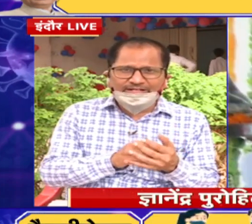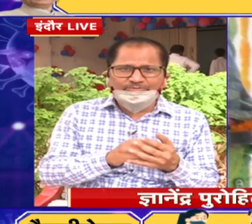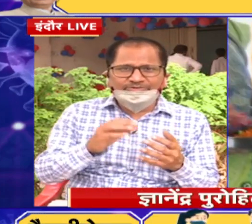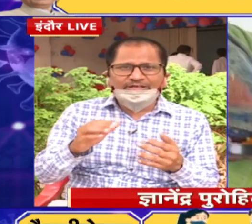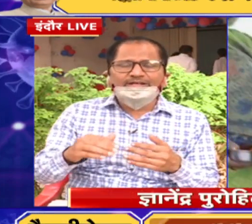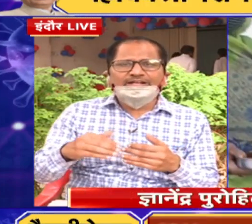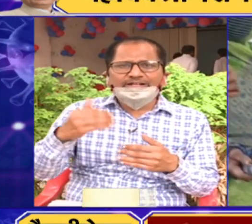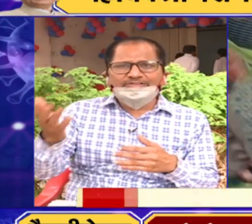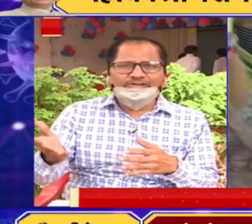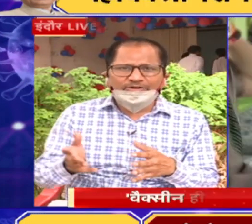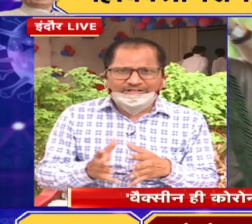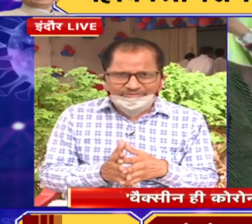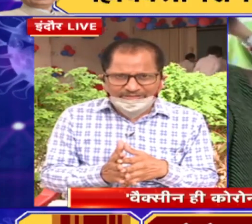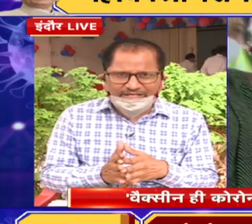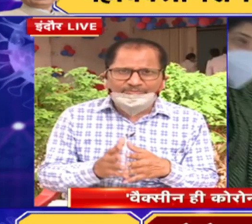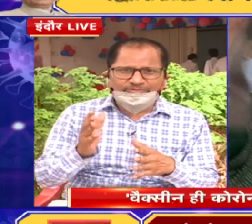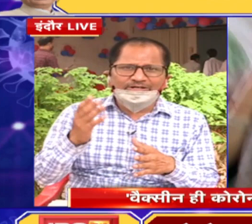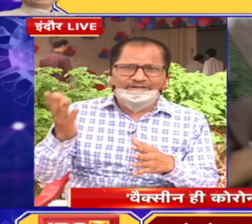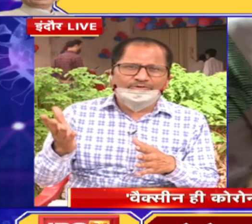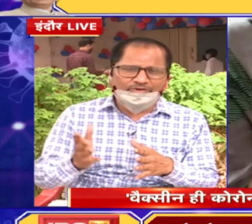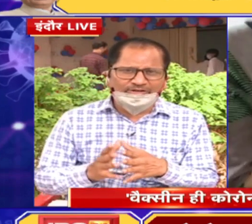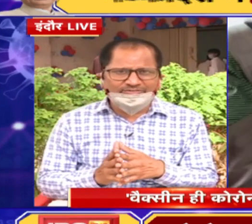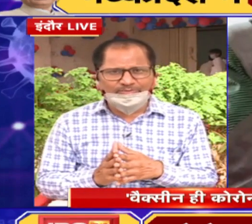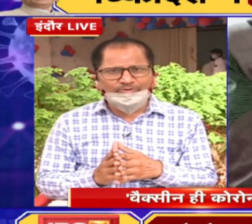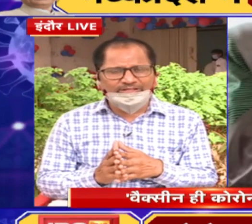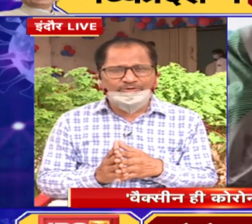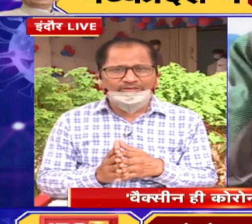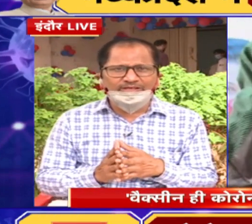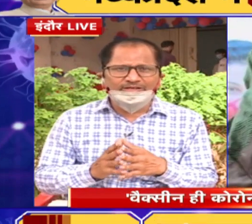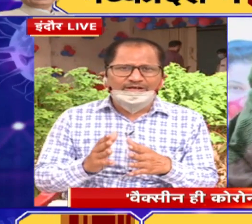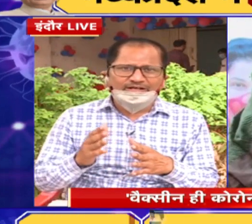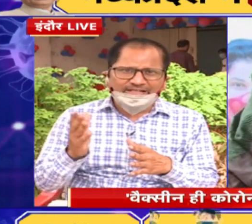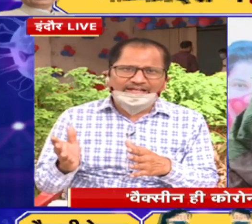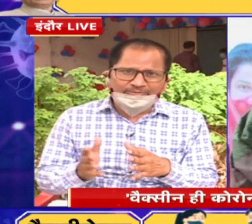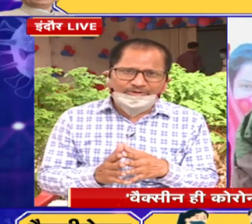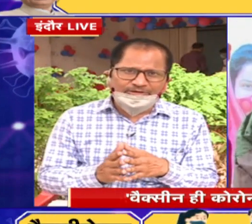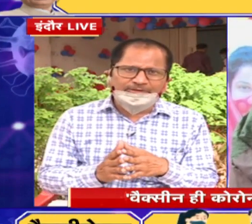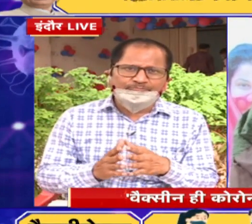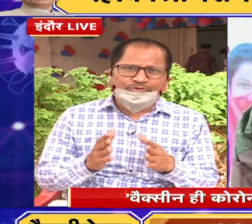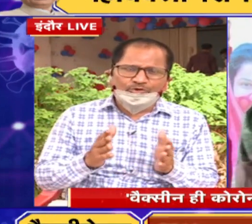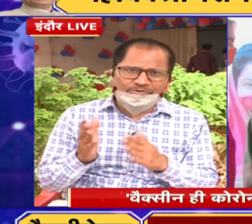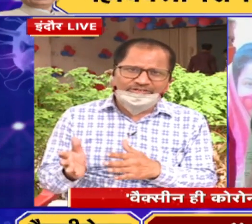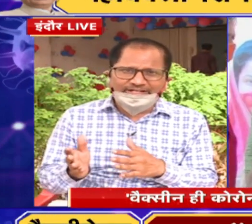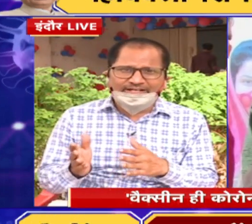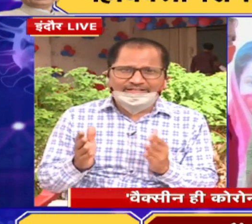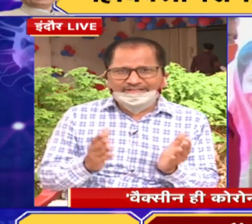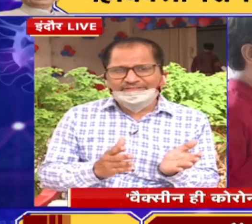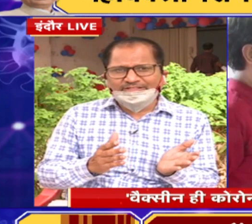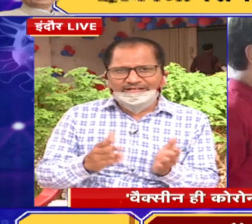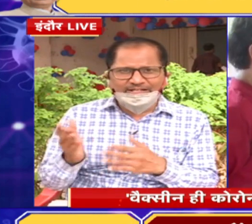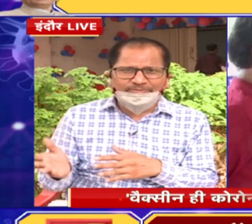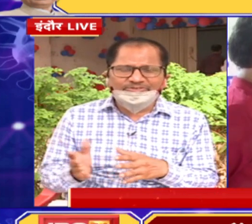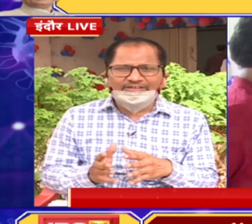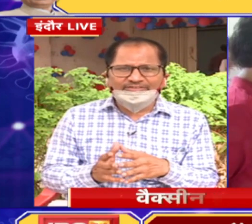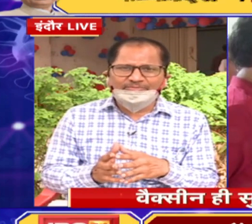बाद में उसने कहा नहीं मुझे इंटरनेशनल कॉन्टेस्ट में जाना, मिस वर्ल्ड कोई कॉन्टेस्ट है मूकबधिरों की थाईलैंड में होगी, तो कोविशील्ड करना